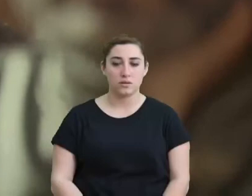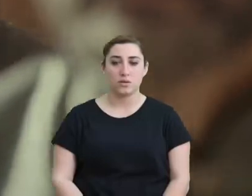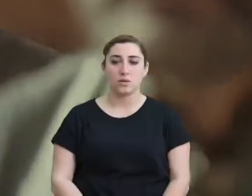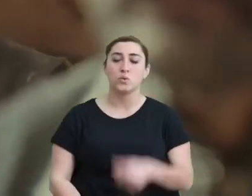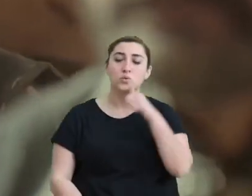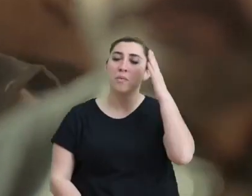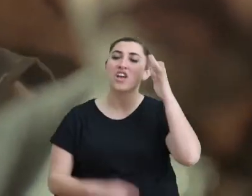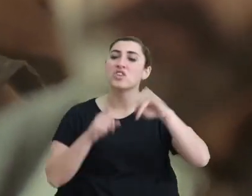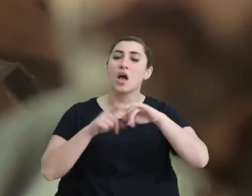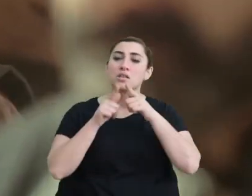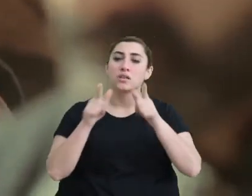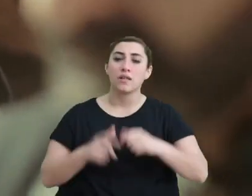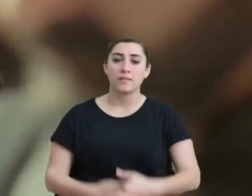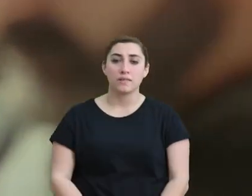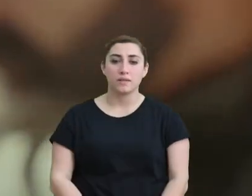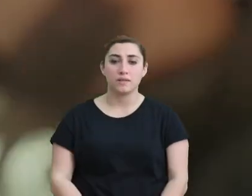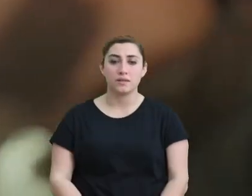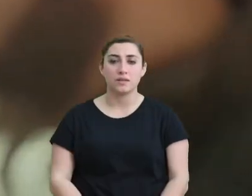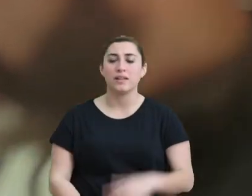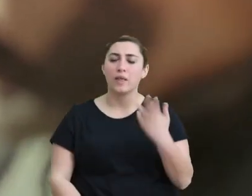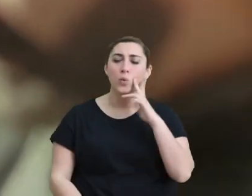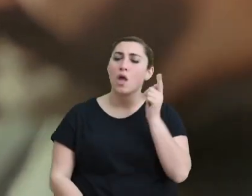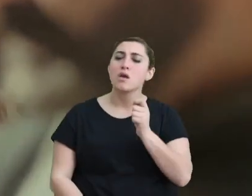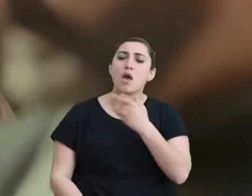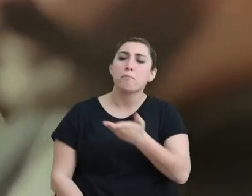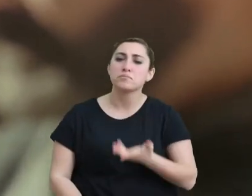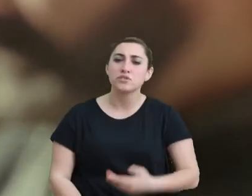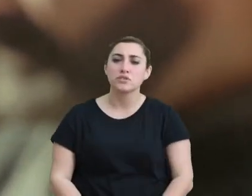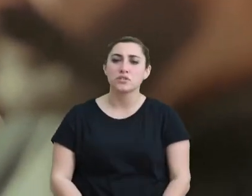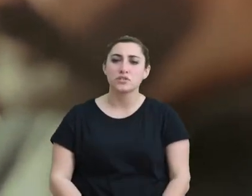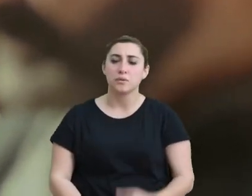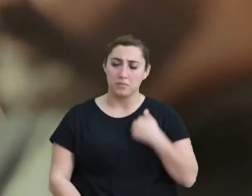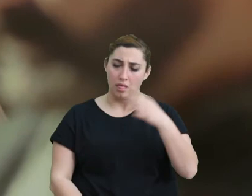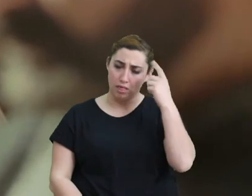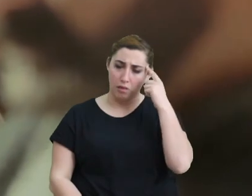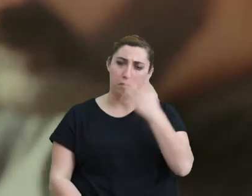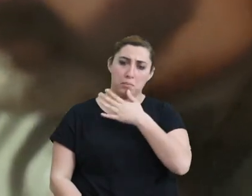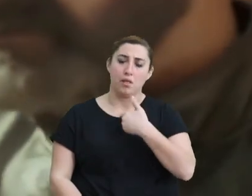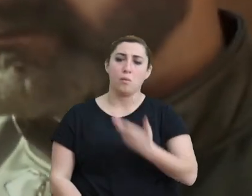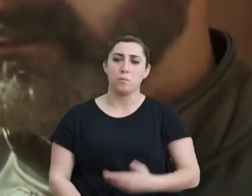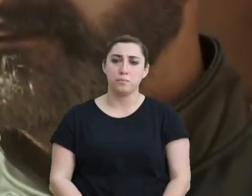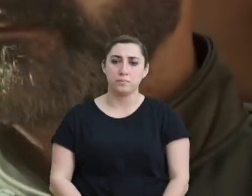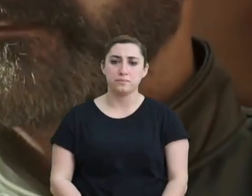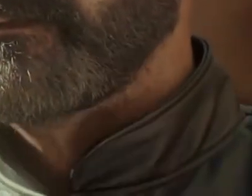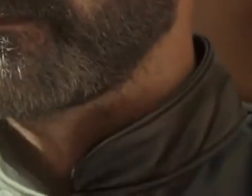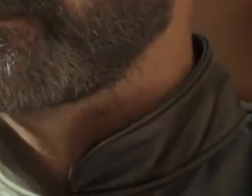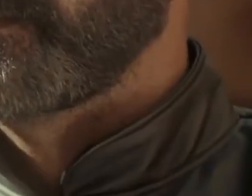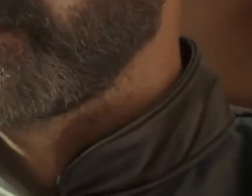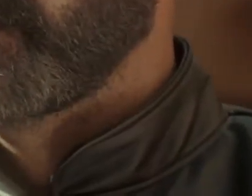Subaşı Hasan. Ne güneş demiş Minberci Hasan. Tanırız biliriz de.